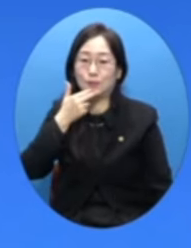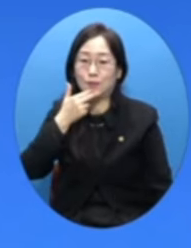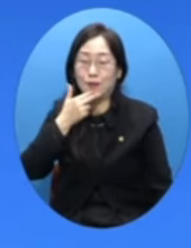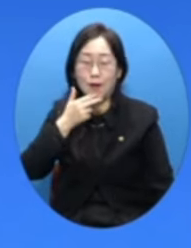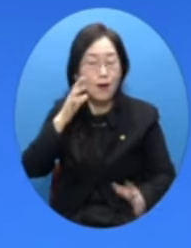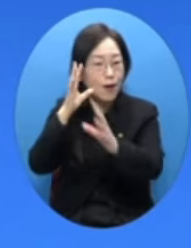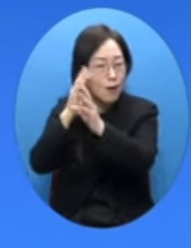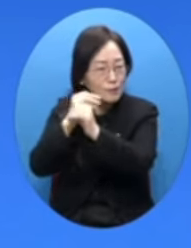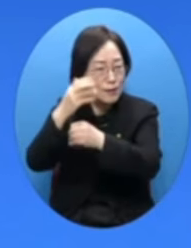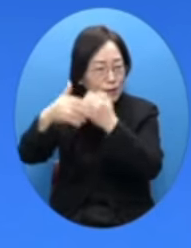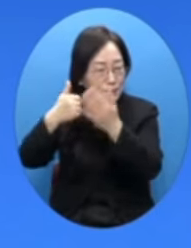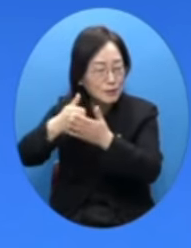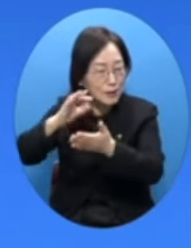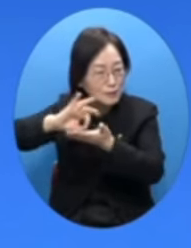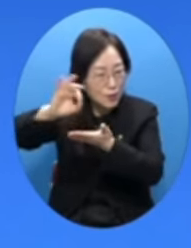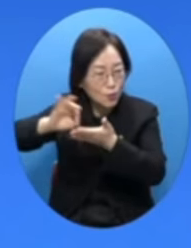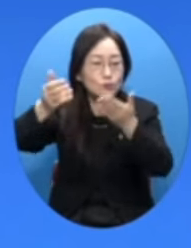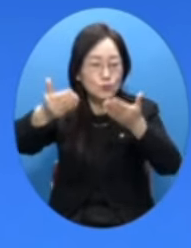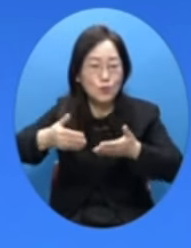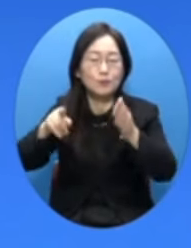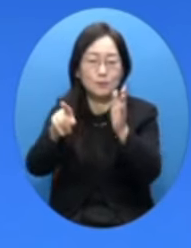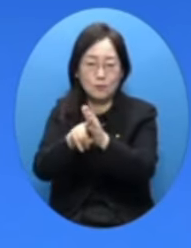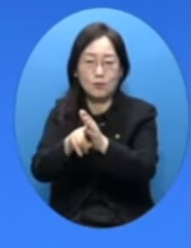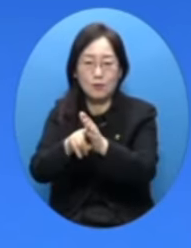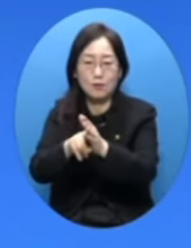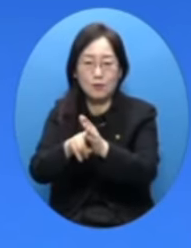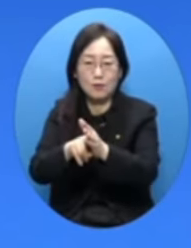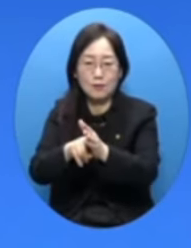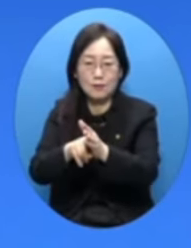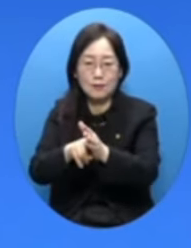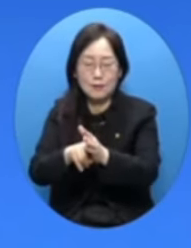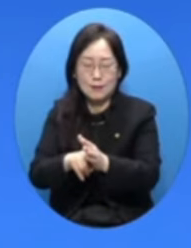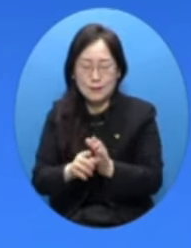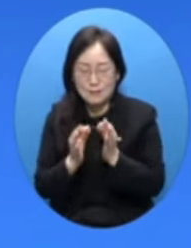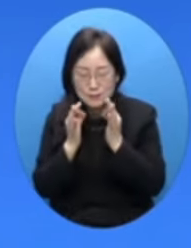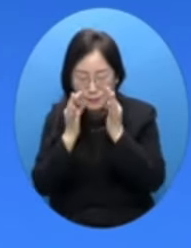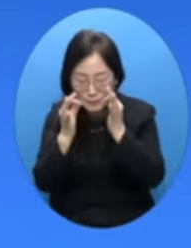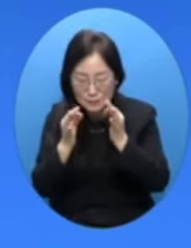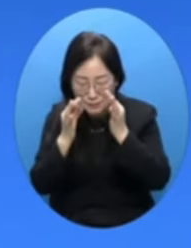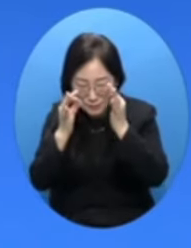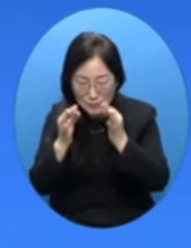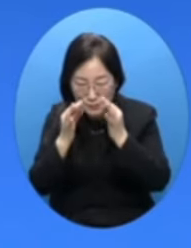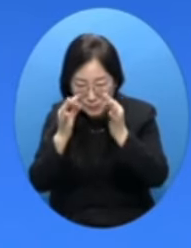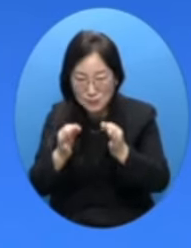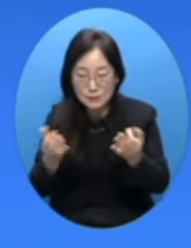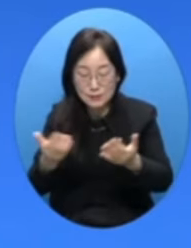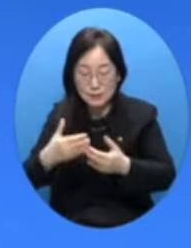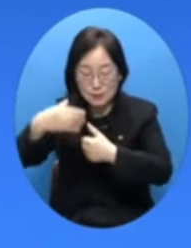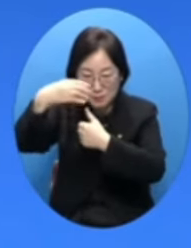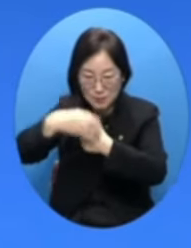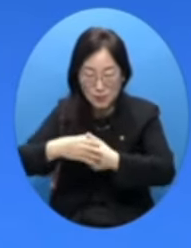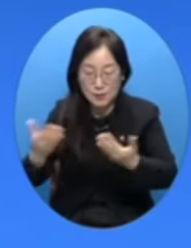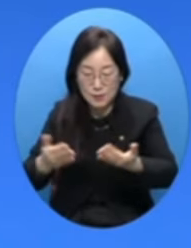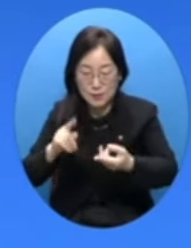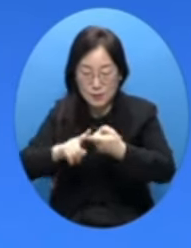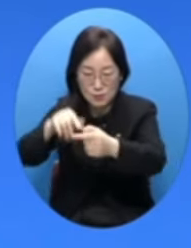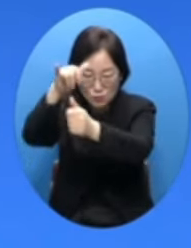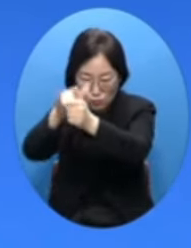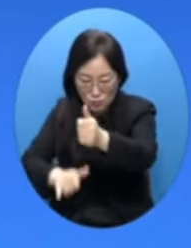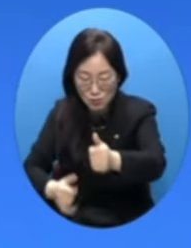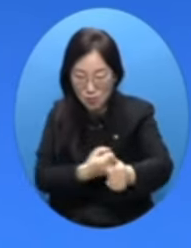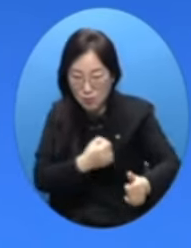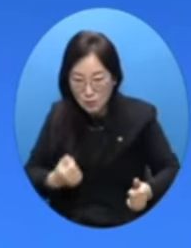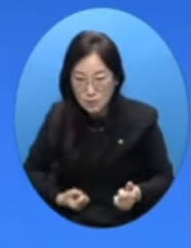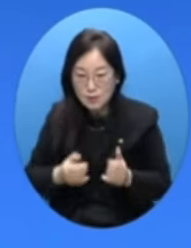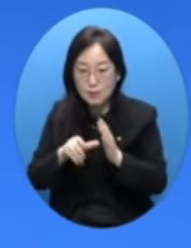언젠가 하나님께서 나를 들어 쓰실 것이다 믿고 그가 있는 자리에서 최선을 다하고 맡겨진 애 충성을 지났을 때